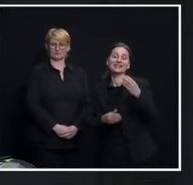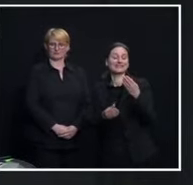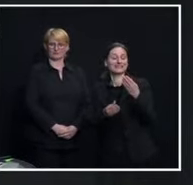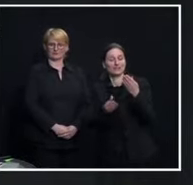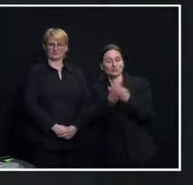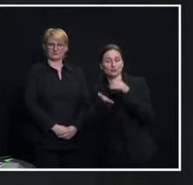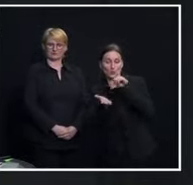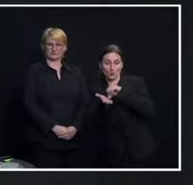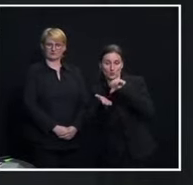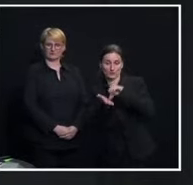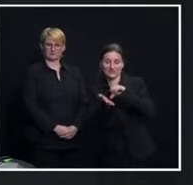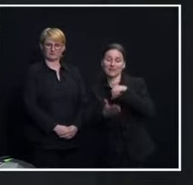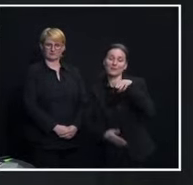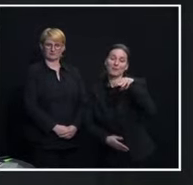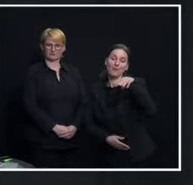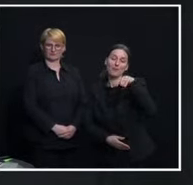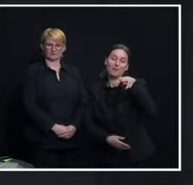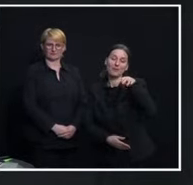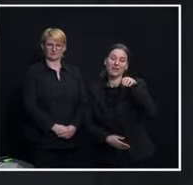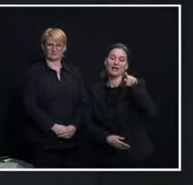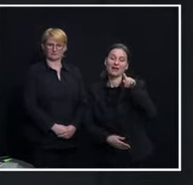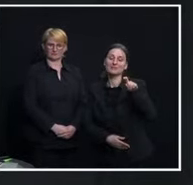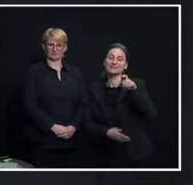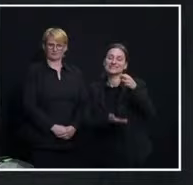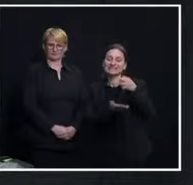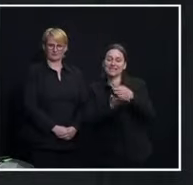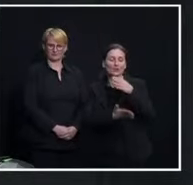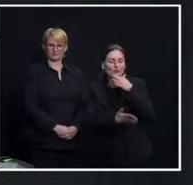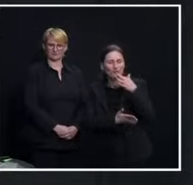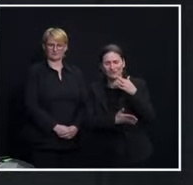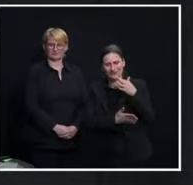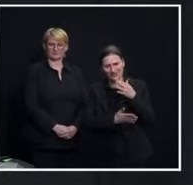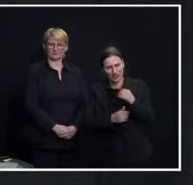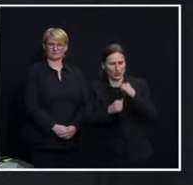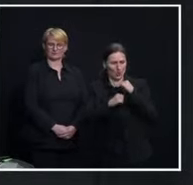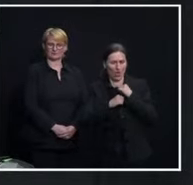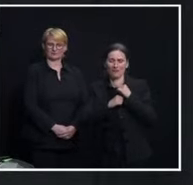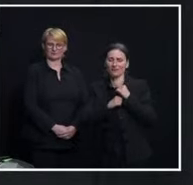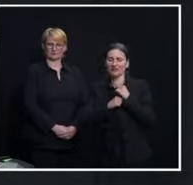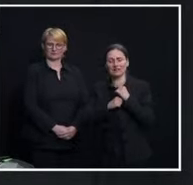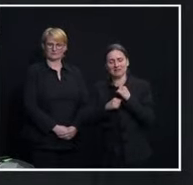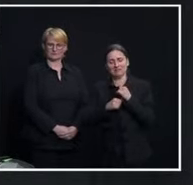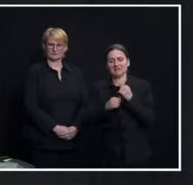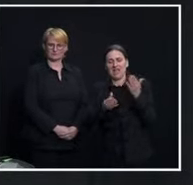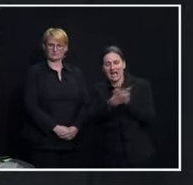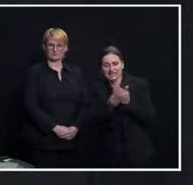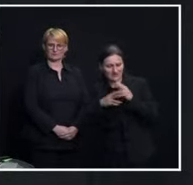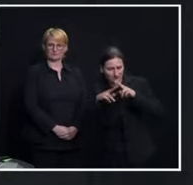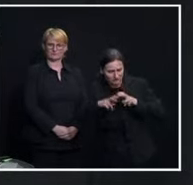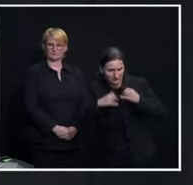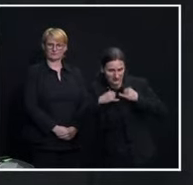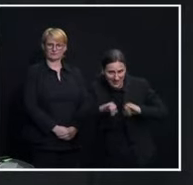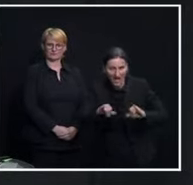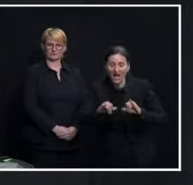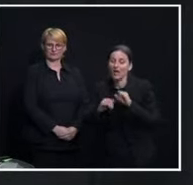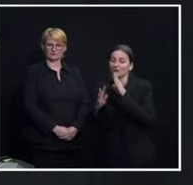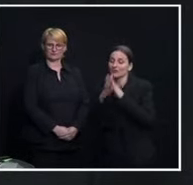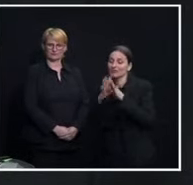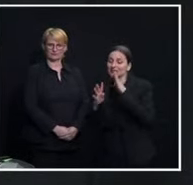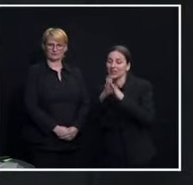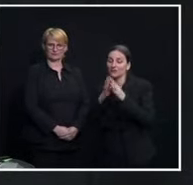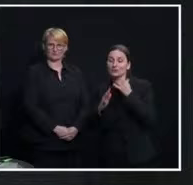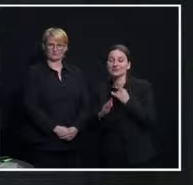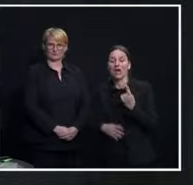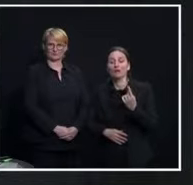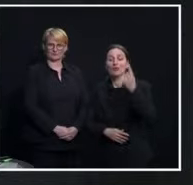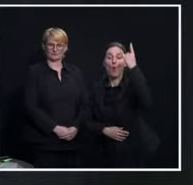die haben wirklich alles gegeben, sie haben uns alles gegeben, wir durften in die Archive rein, es gab Interviewpartner, wir durften heute sogar mit der Kamera oben